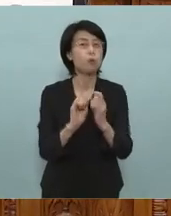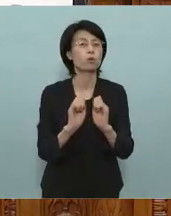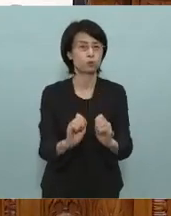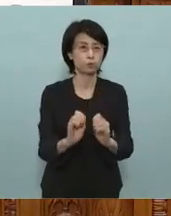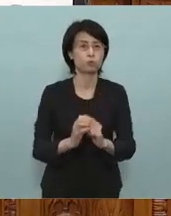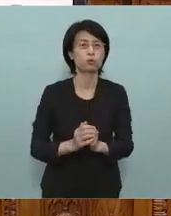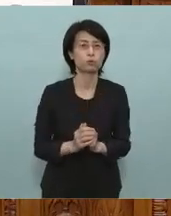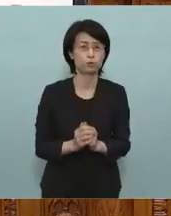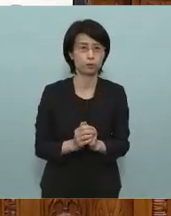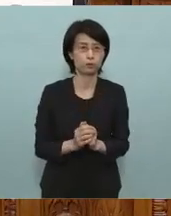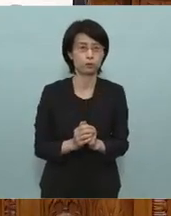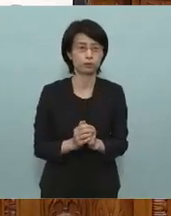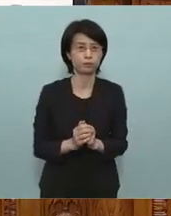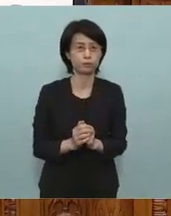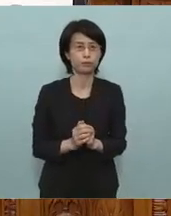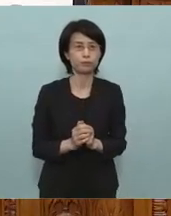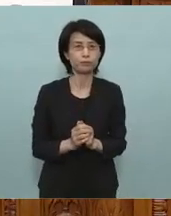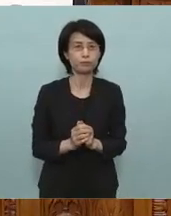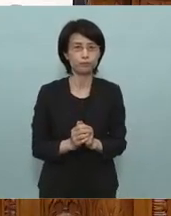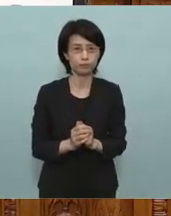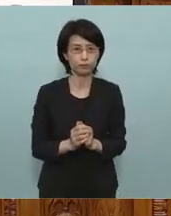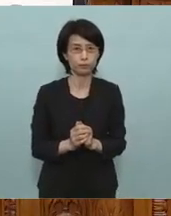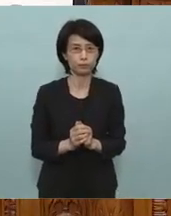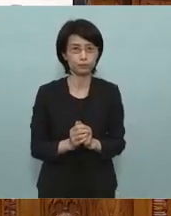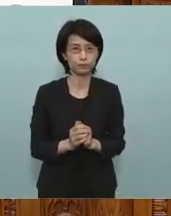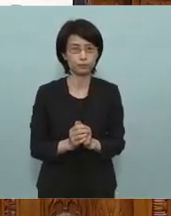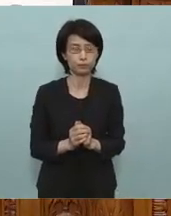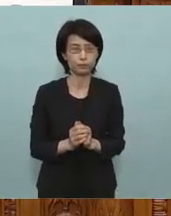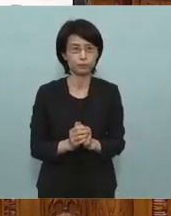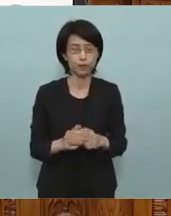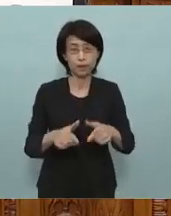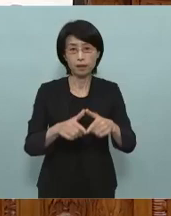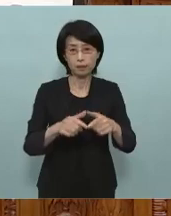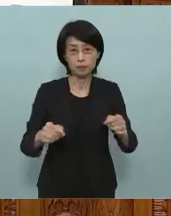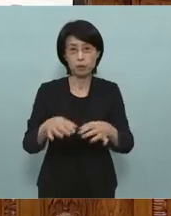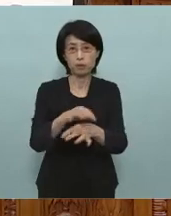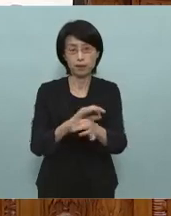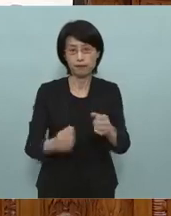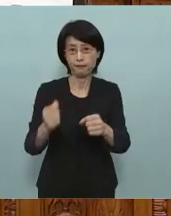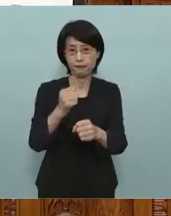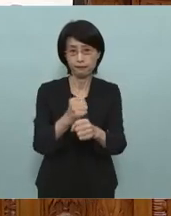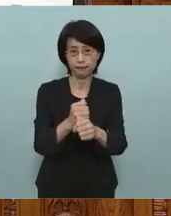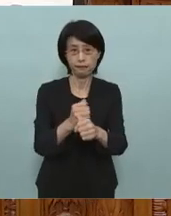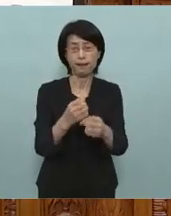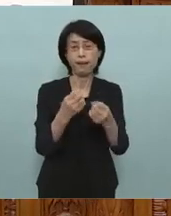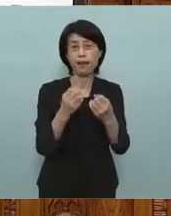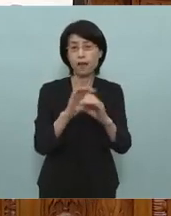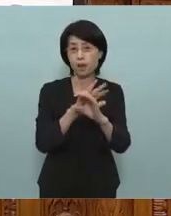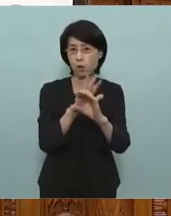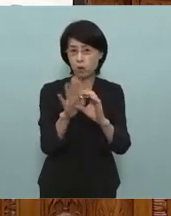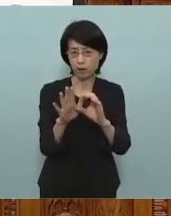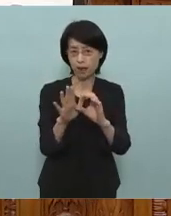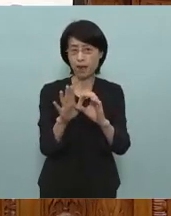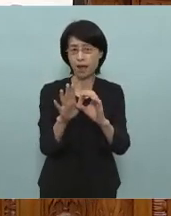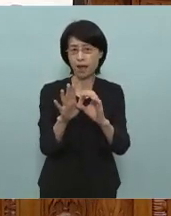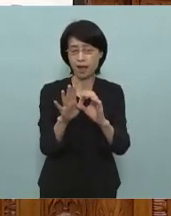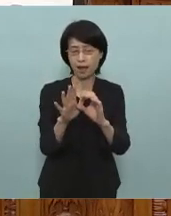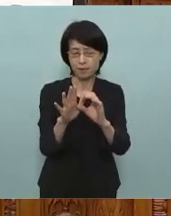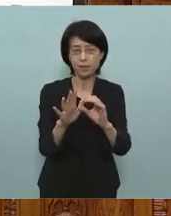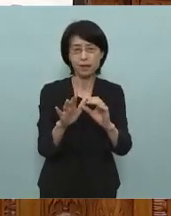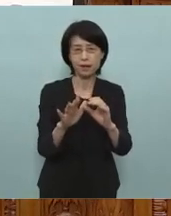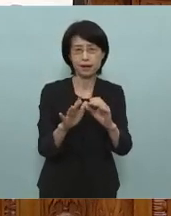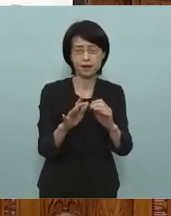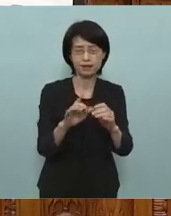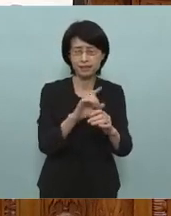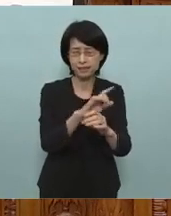ます以上申し上げてきた日本経済再生新型コロナをはじめとした